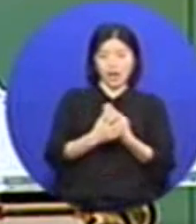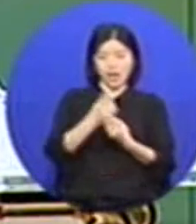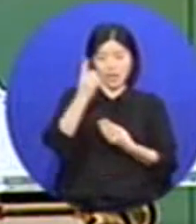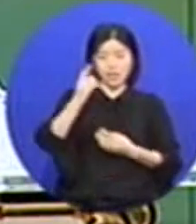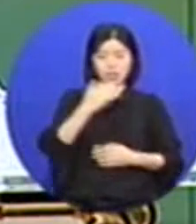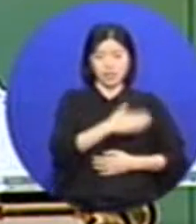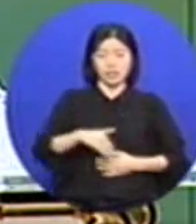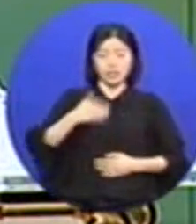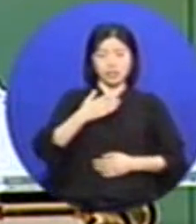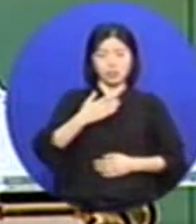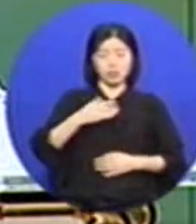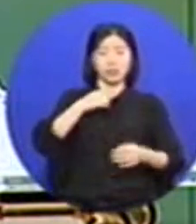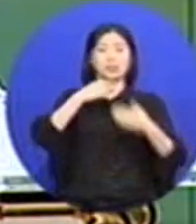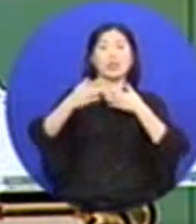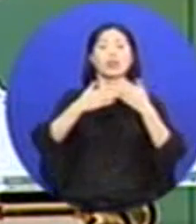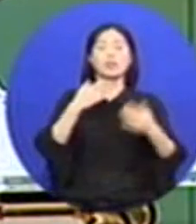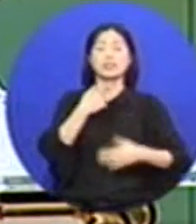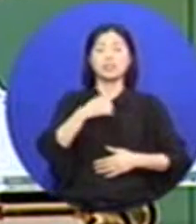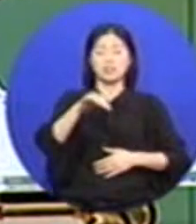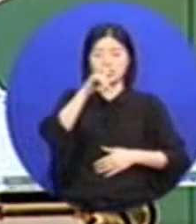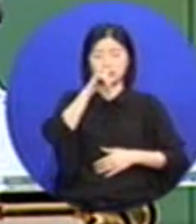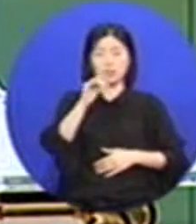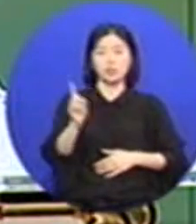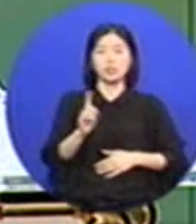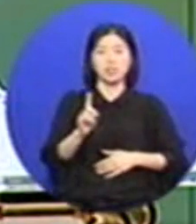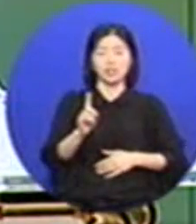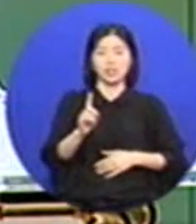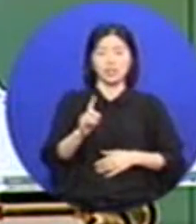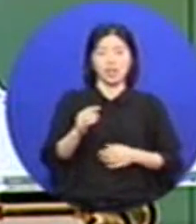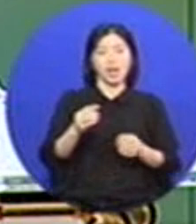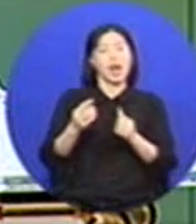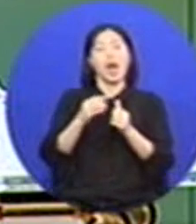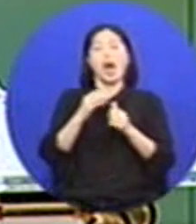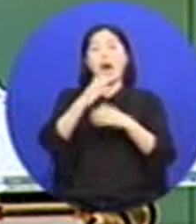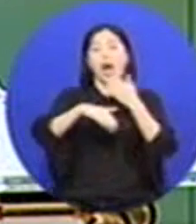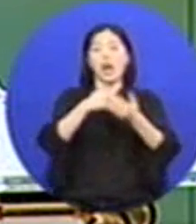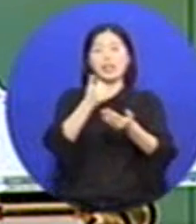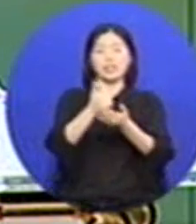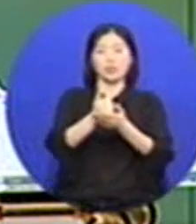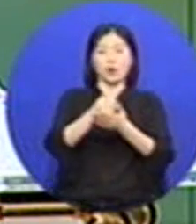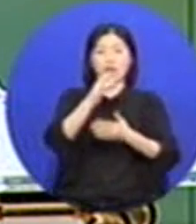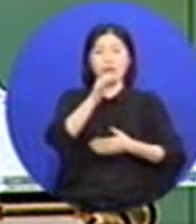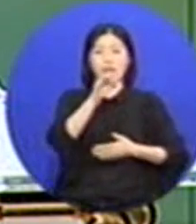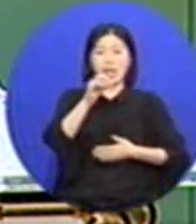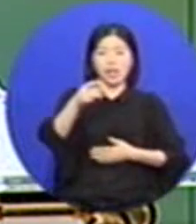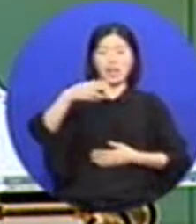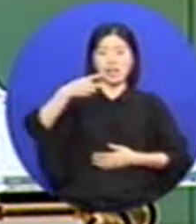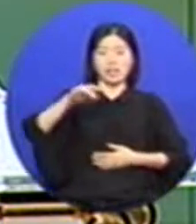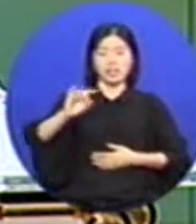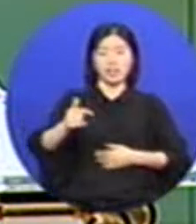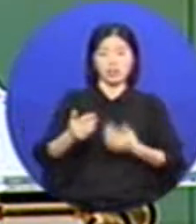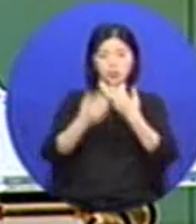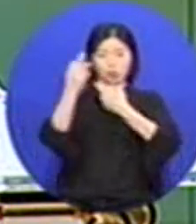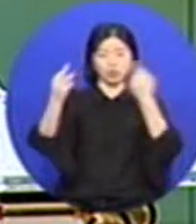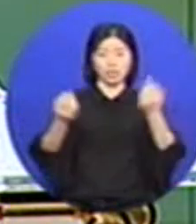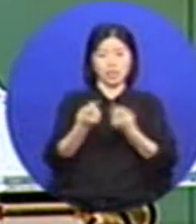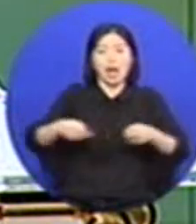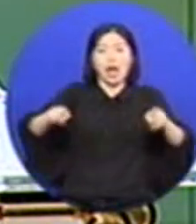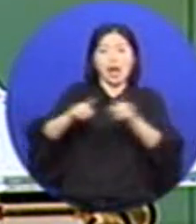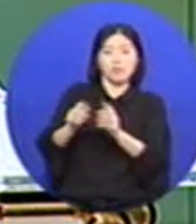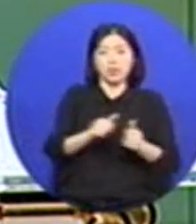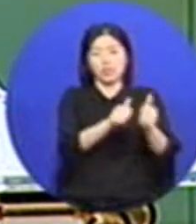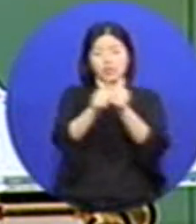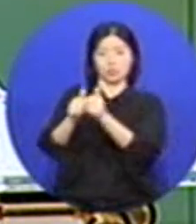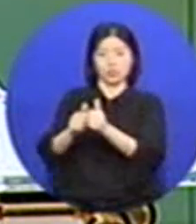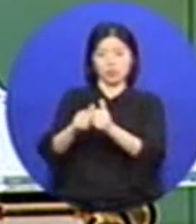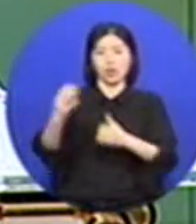언제였나 면 하나님과 에덴동산에서 함께 지낼 되요 하나님 성령 충만 하다 는 뜻이죠